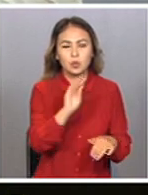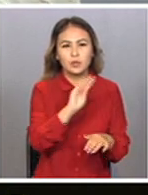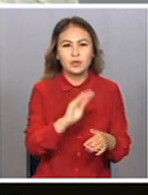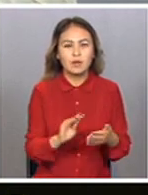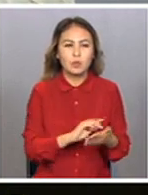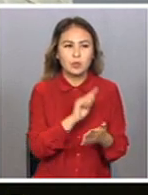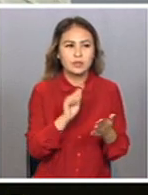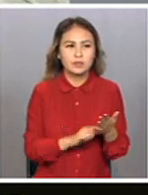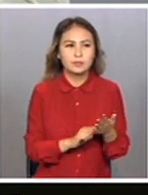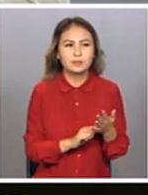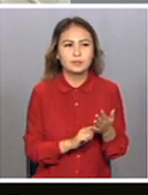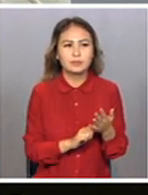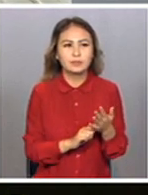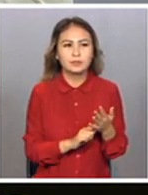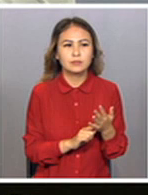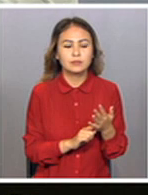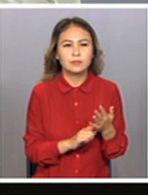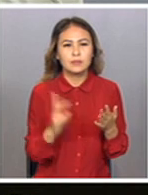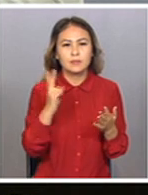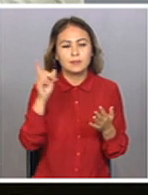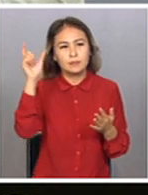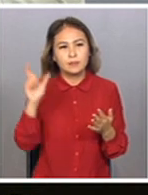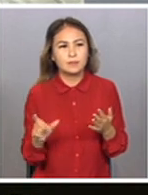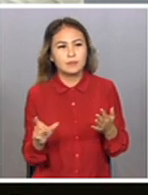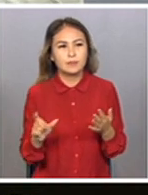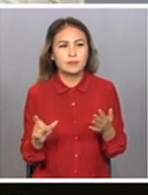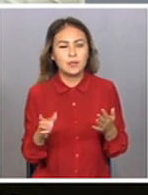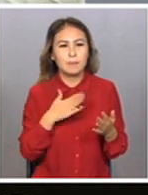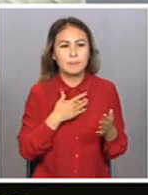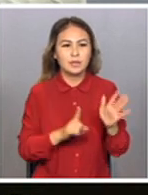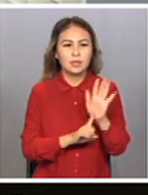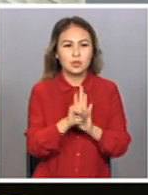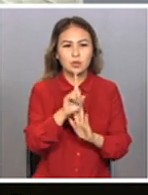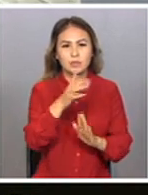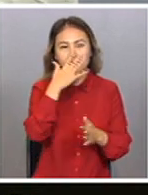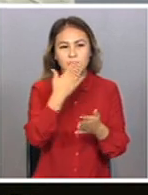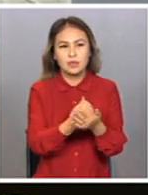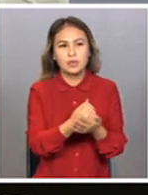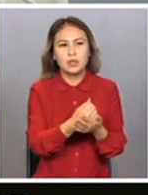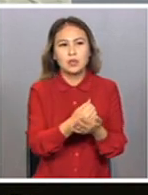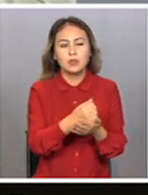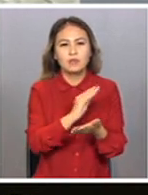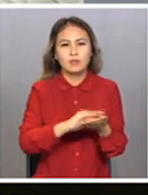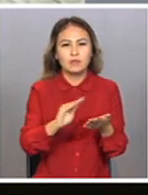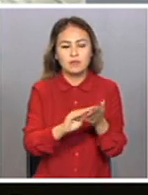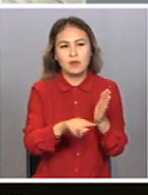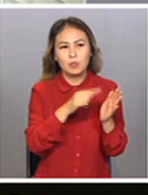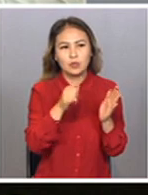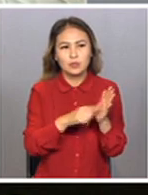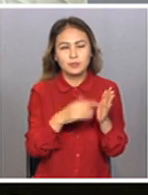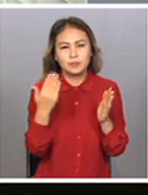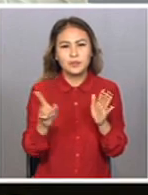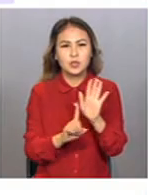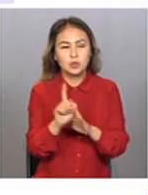вопросов. Во второй колонке мы начнем свои тонкие, толстые вопросы с этих